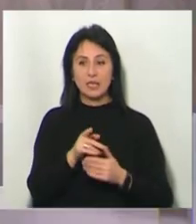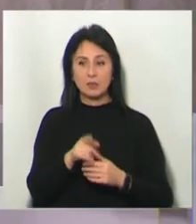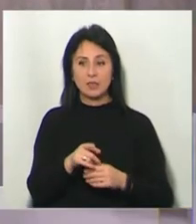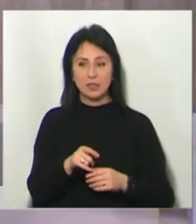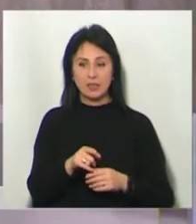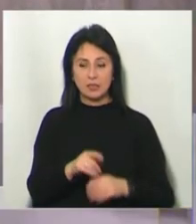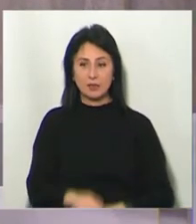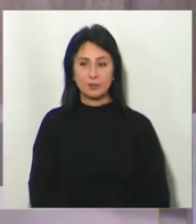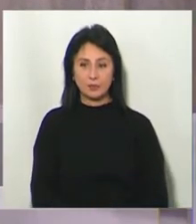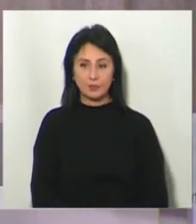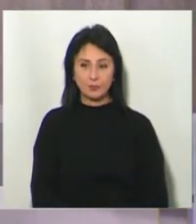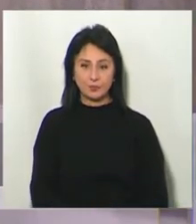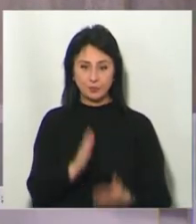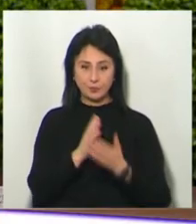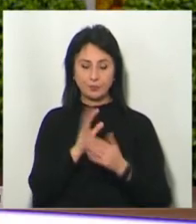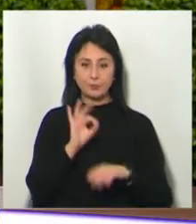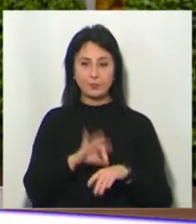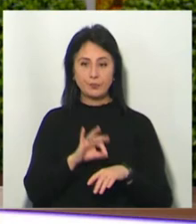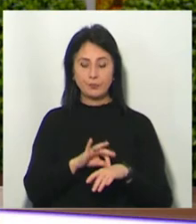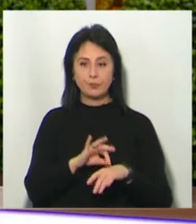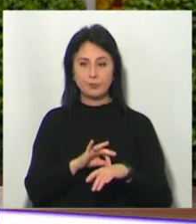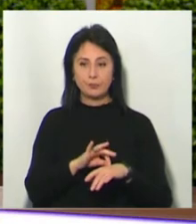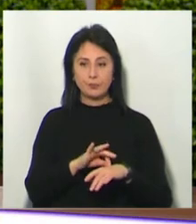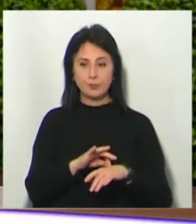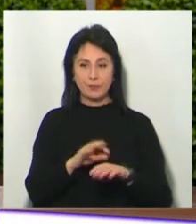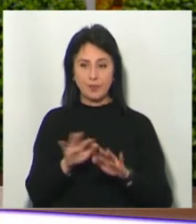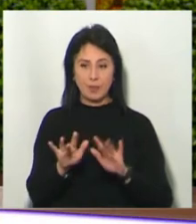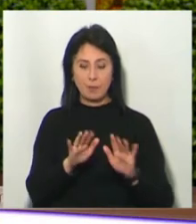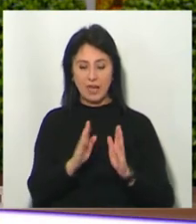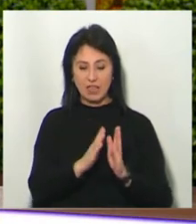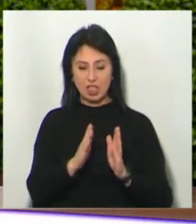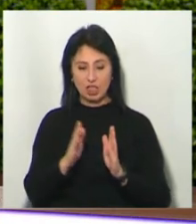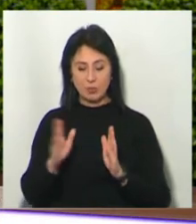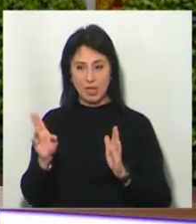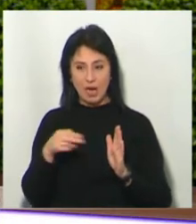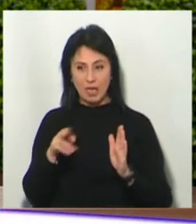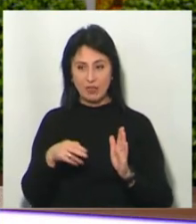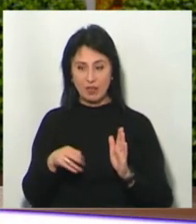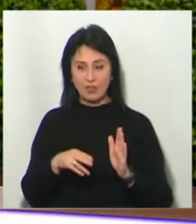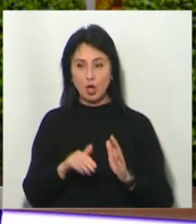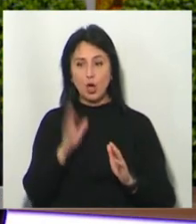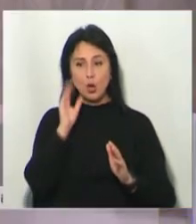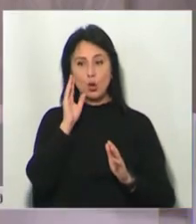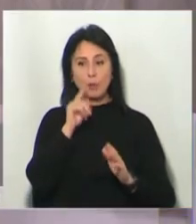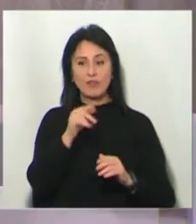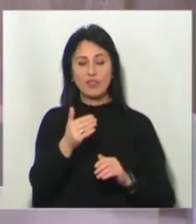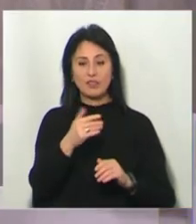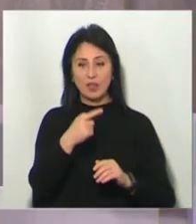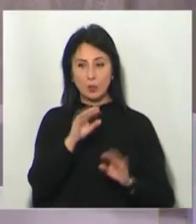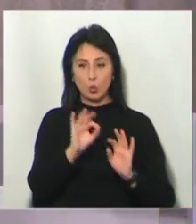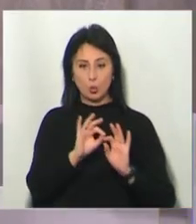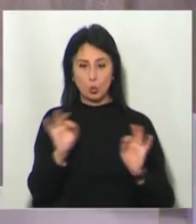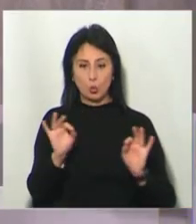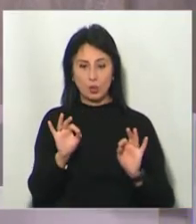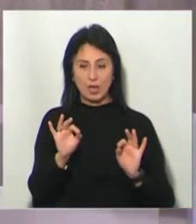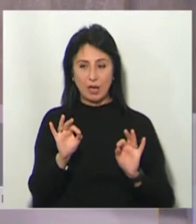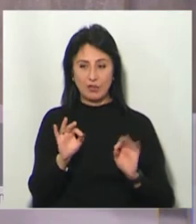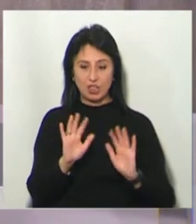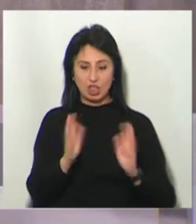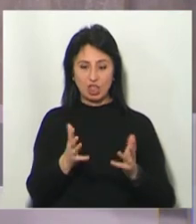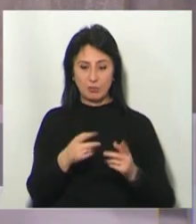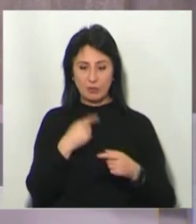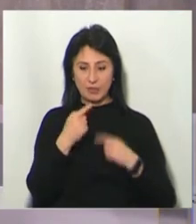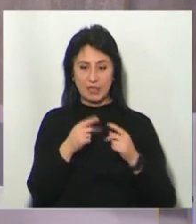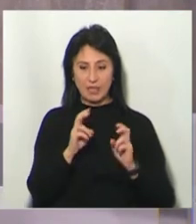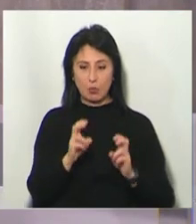ამ უშუალოდ ამ არსებული პათოლოგიის მენეჯმენტის გათვლა. Როდესაც თქვენ ამ უნიკალურ